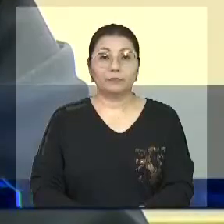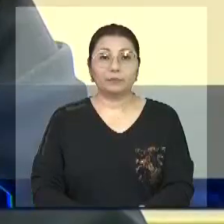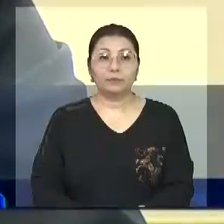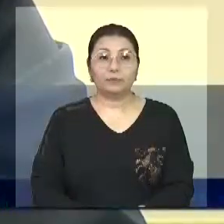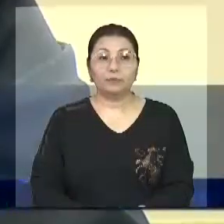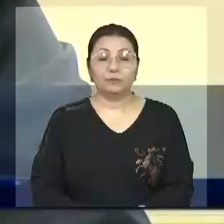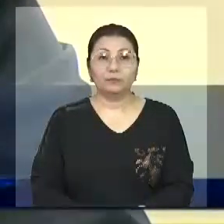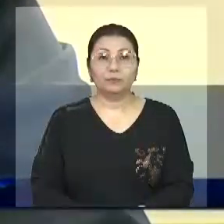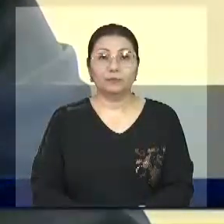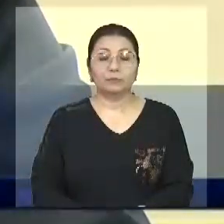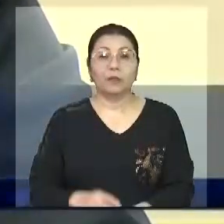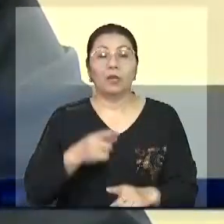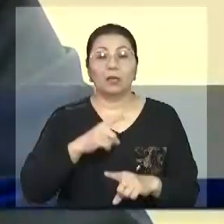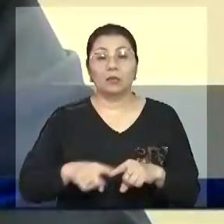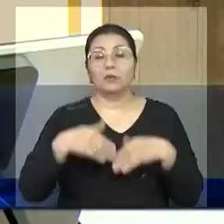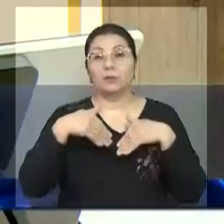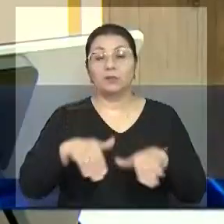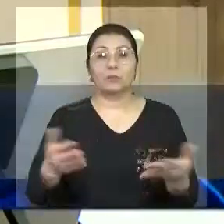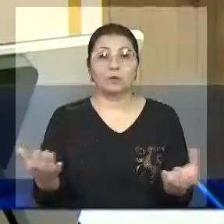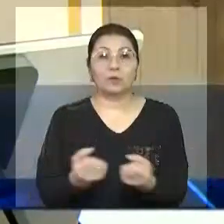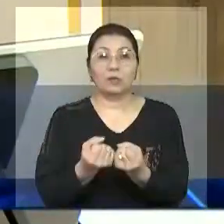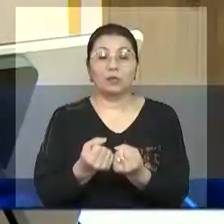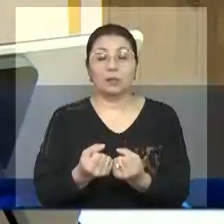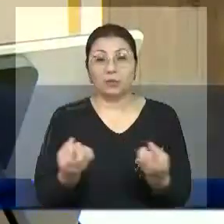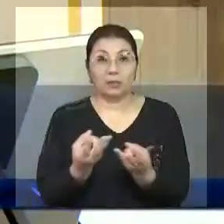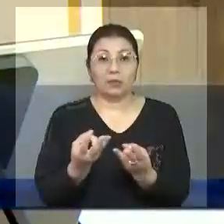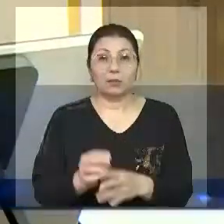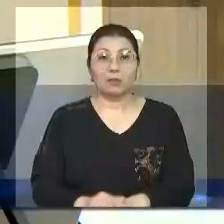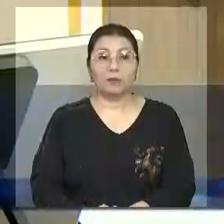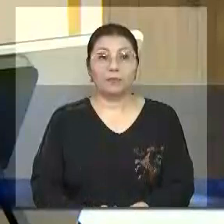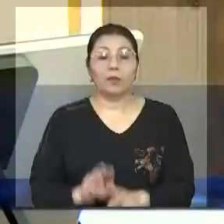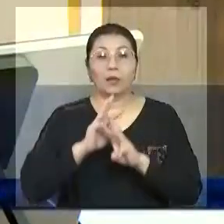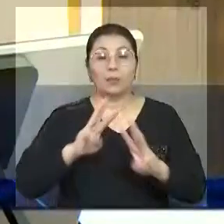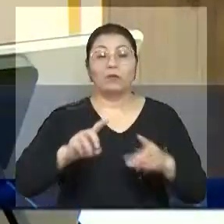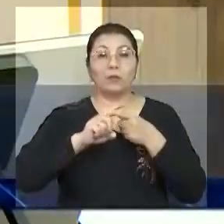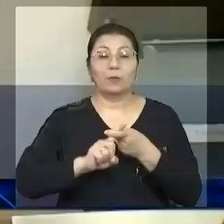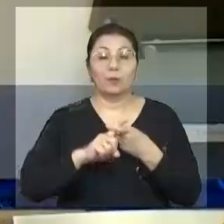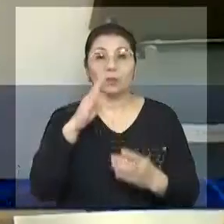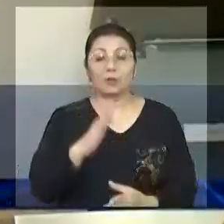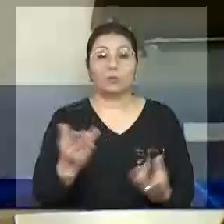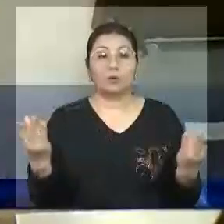тез арада шешімдерді қабылдау министрліктермен